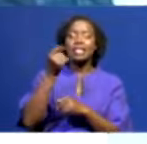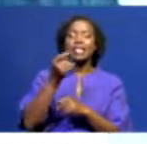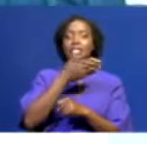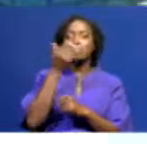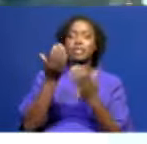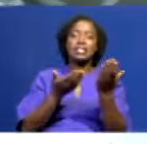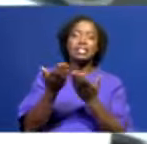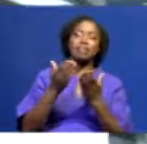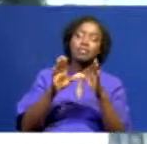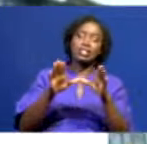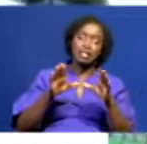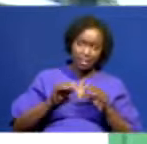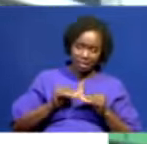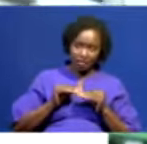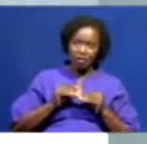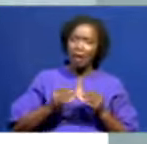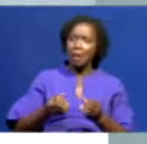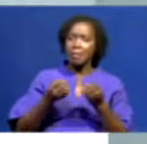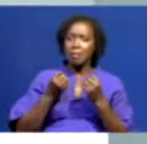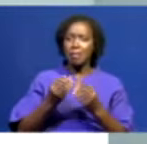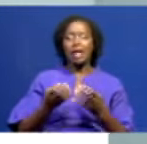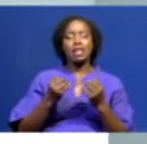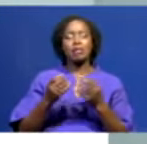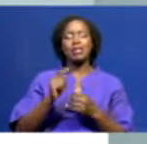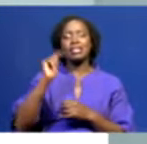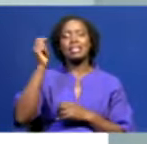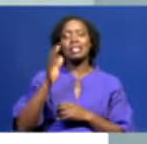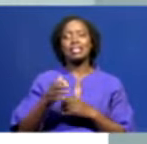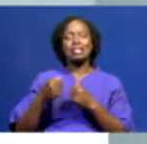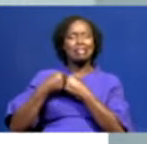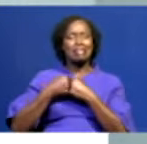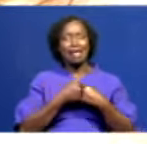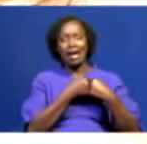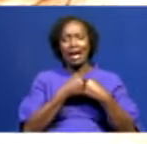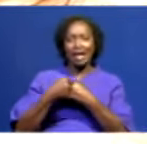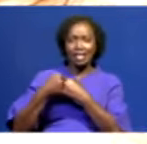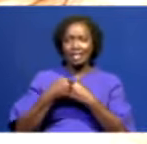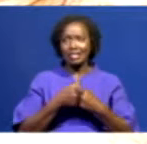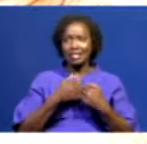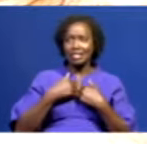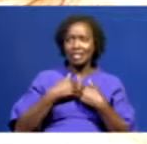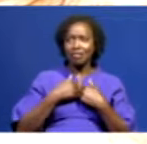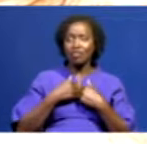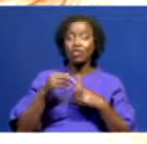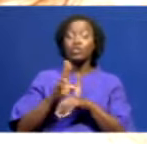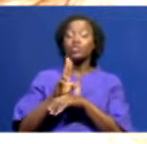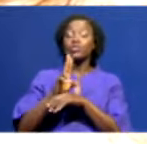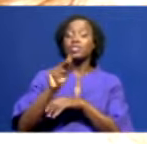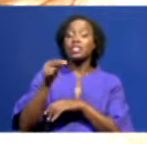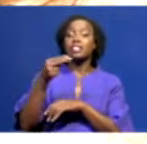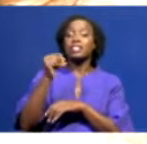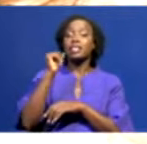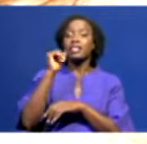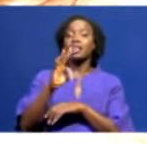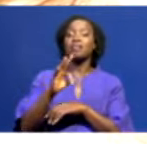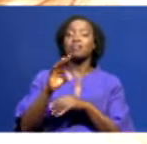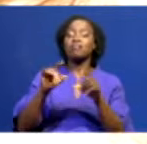bora. Many Kenyans have challenges using NHIF cards to access health